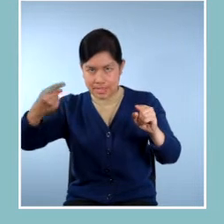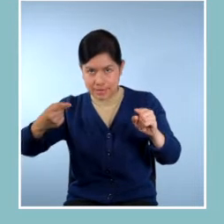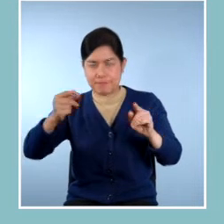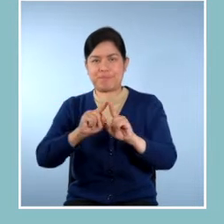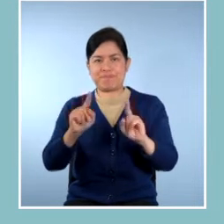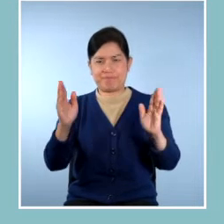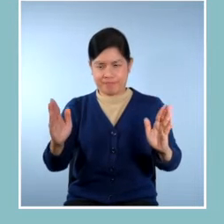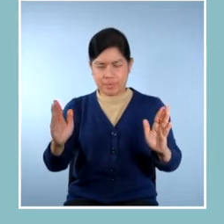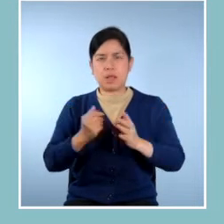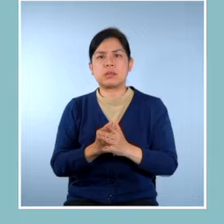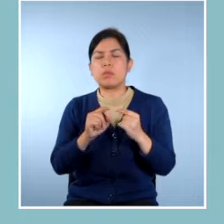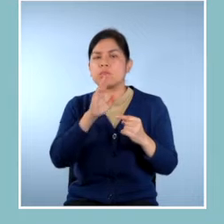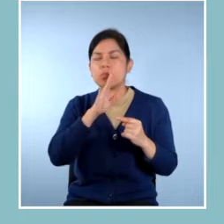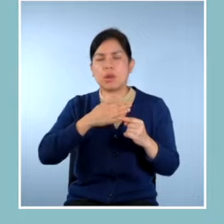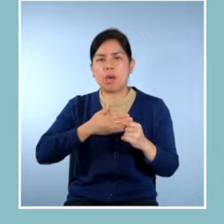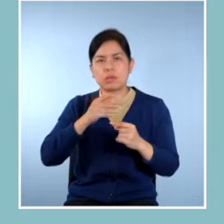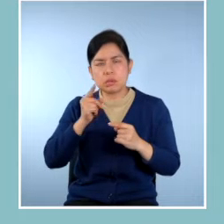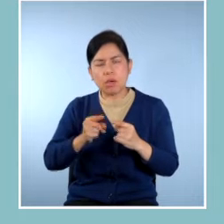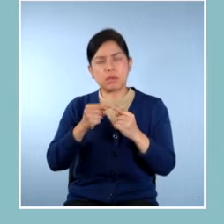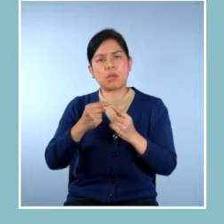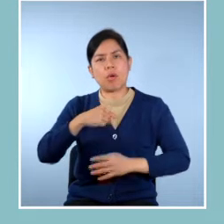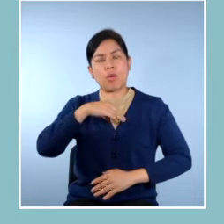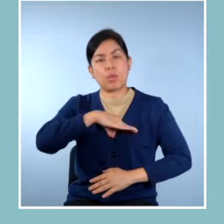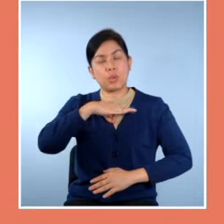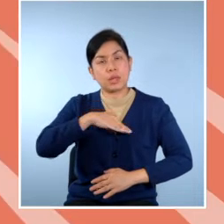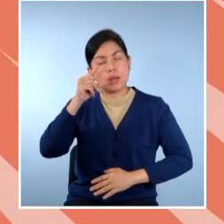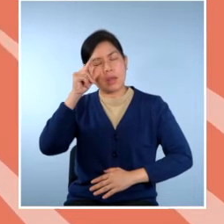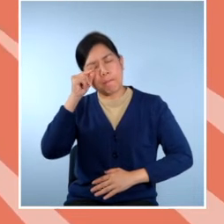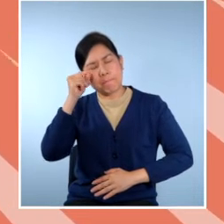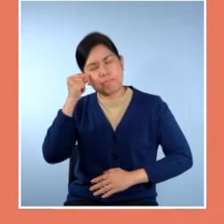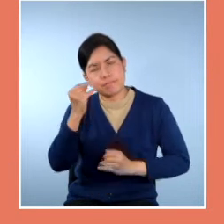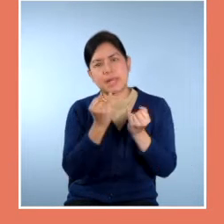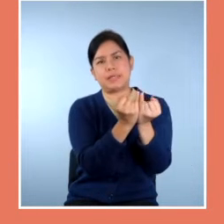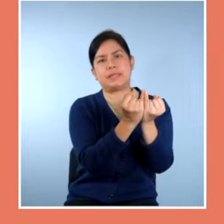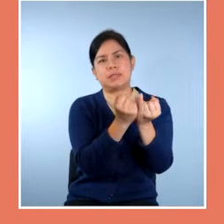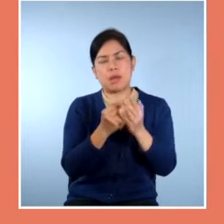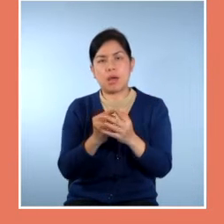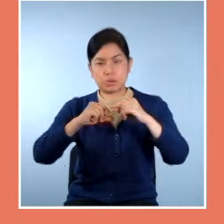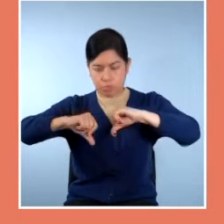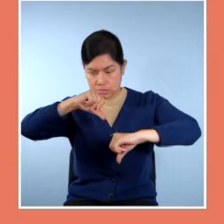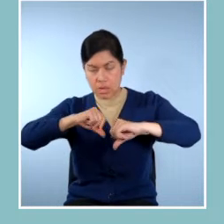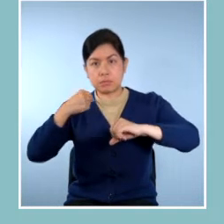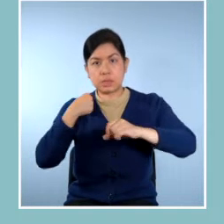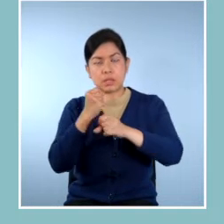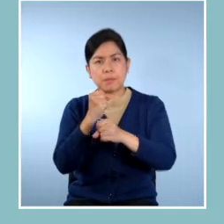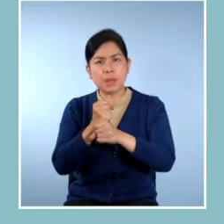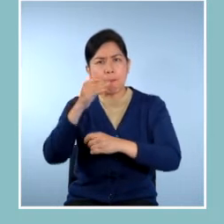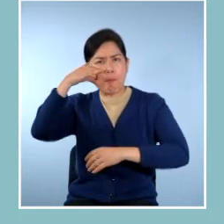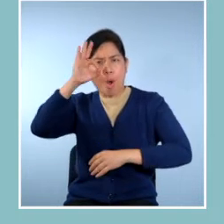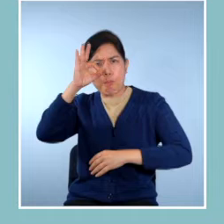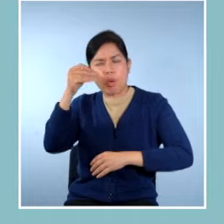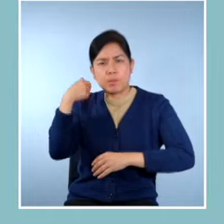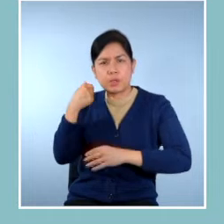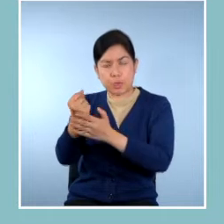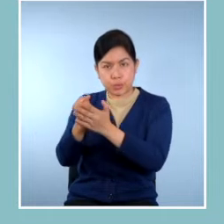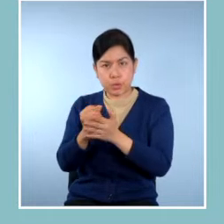มีเงื่อนไว่าตอนนั้นตองเป็ชวที่เราหับลกแล้เทานั้นซึ่ Growth Hormone จะทำหน้าที่1. ค